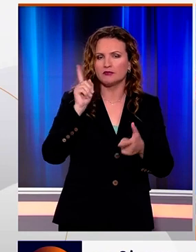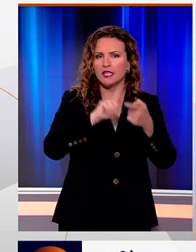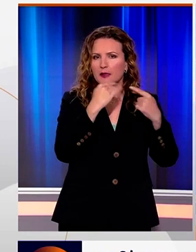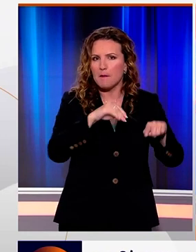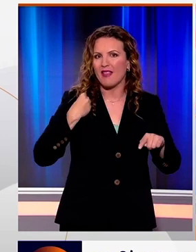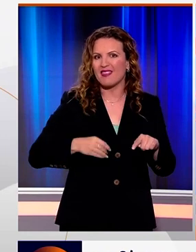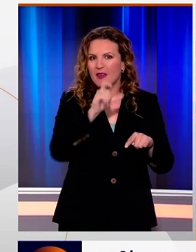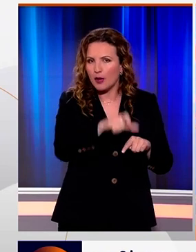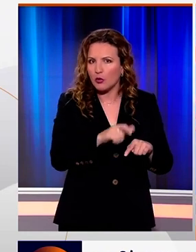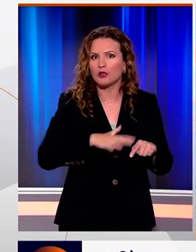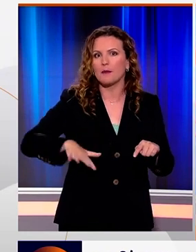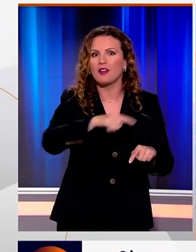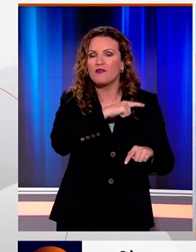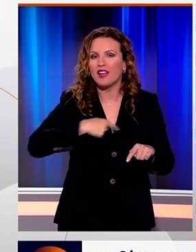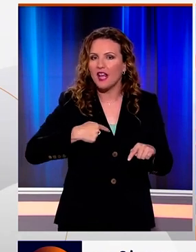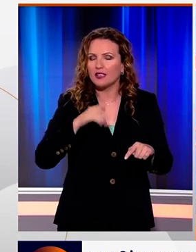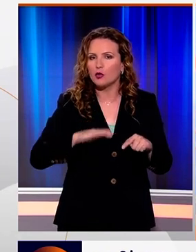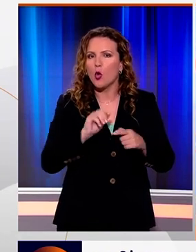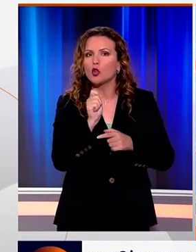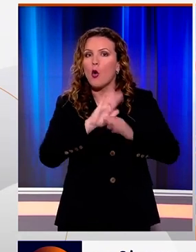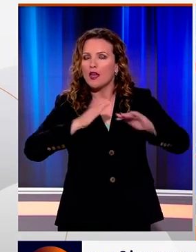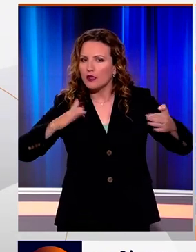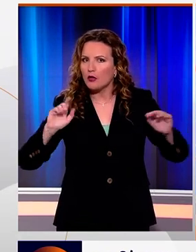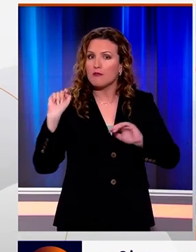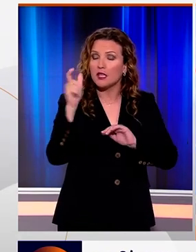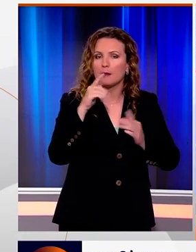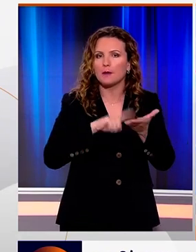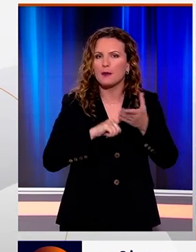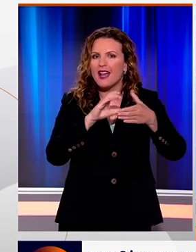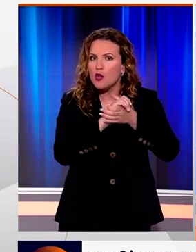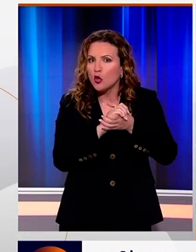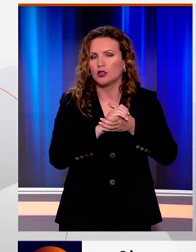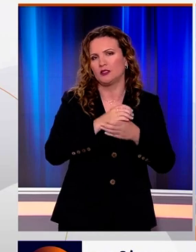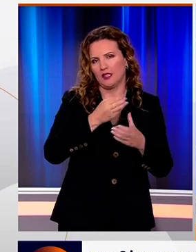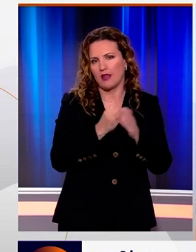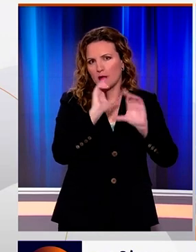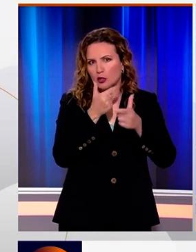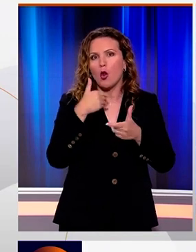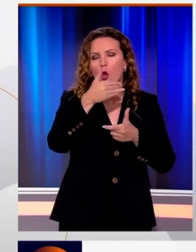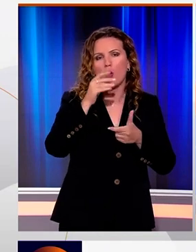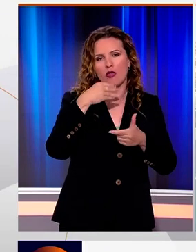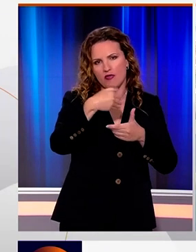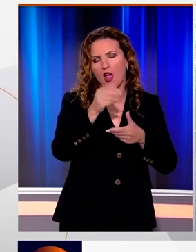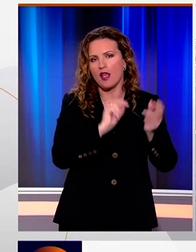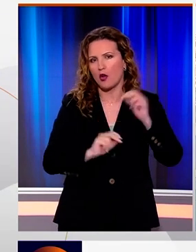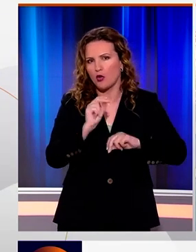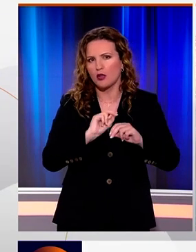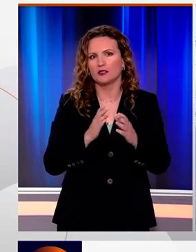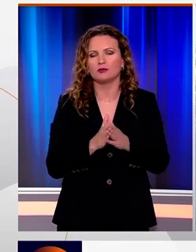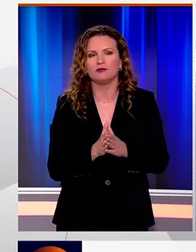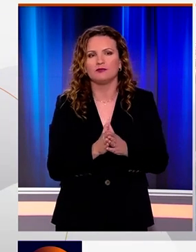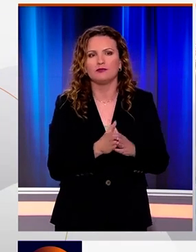του νησιού και τον περιφερειάρχη Νοτιού Αιγαίου, εκπέμποντας μήνυμα ενότητας εν ώψη των εθνικών εκλογών.